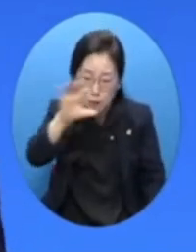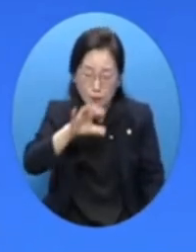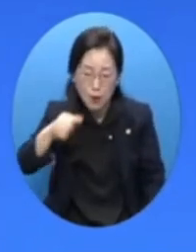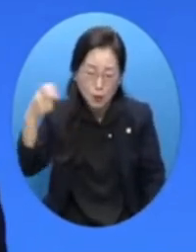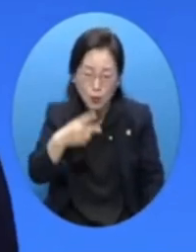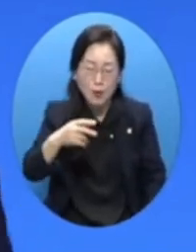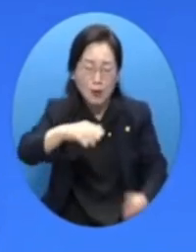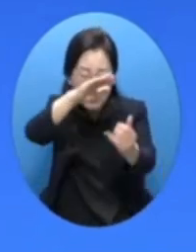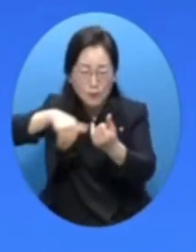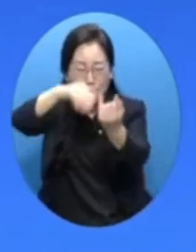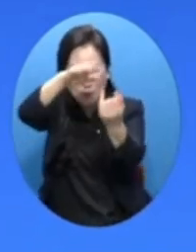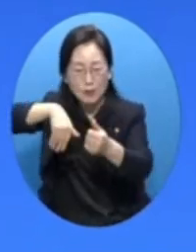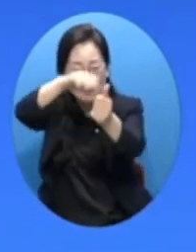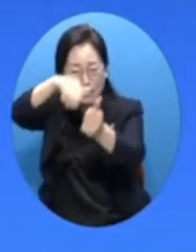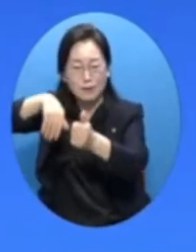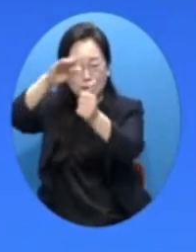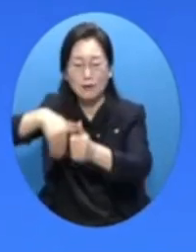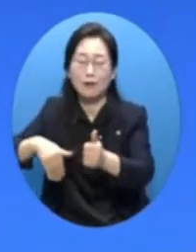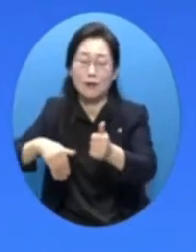빨리 오세요. 빨리 오세요.